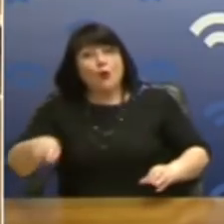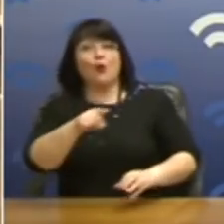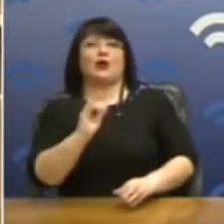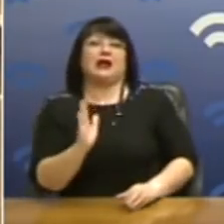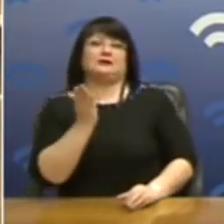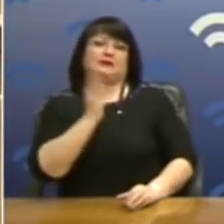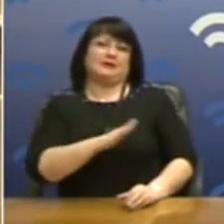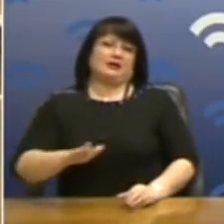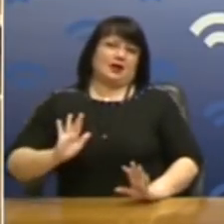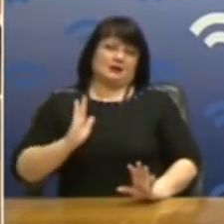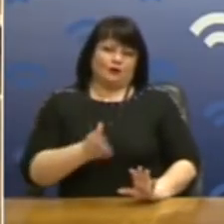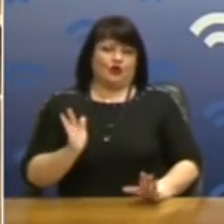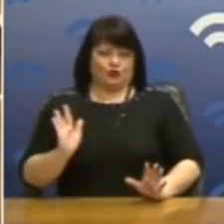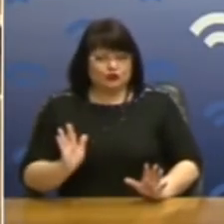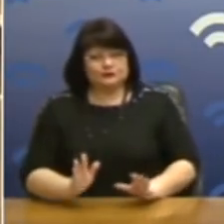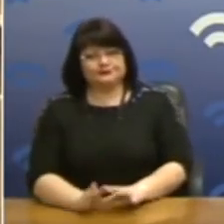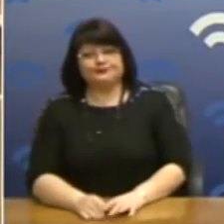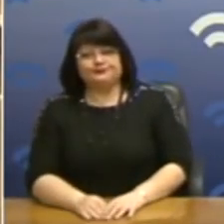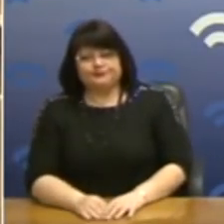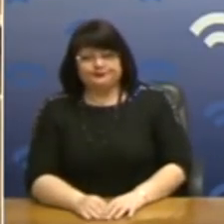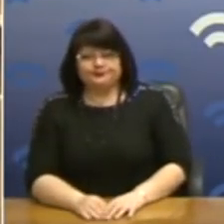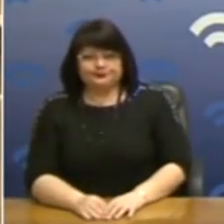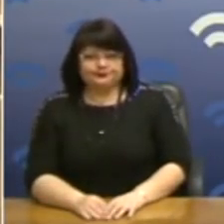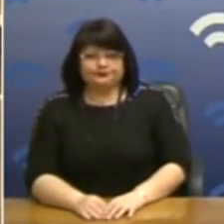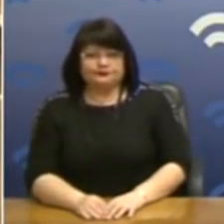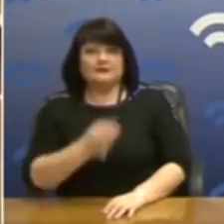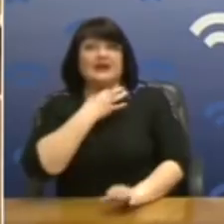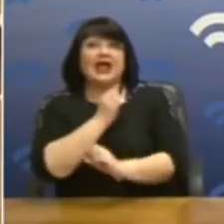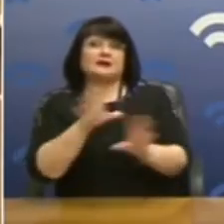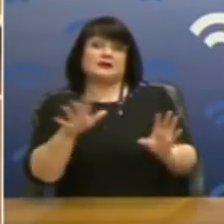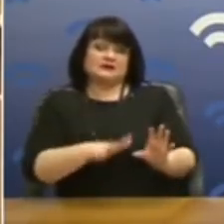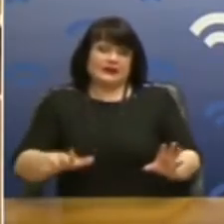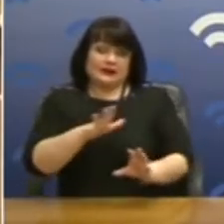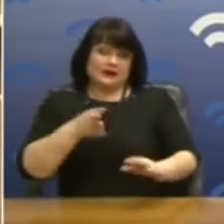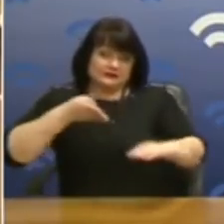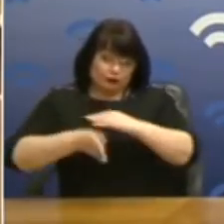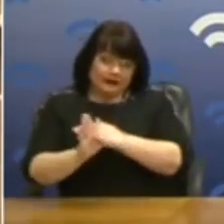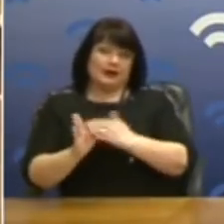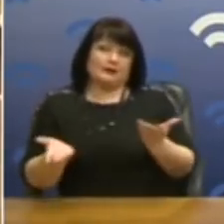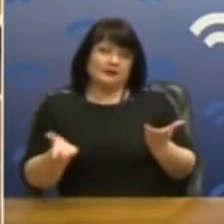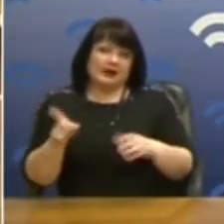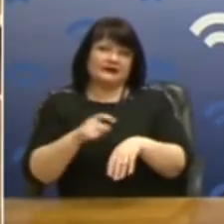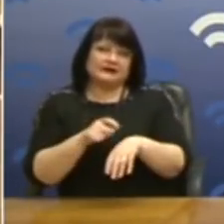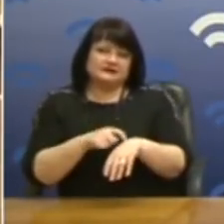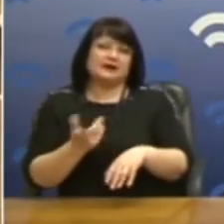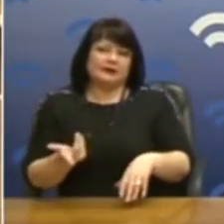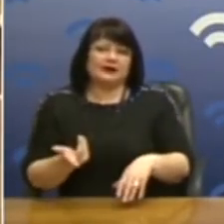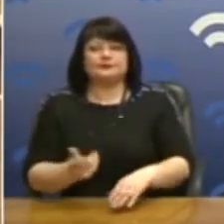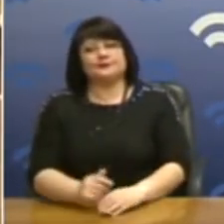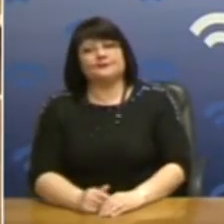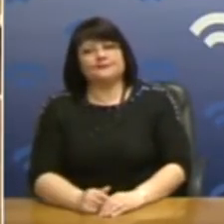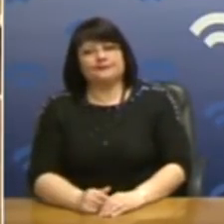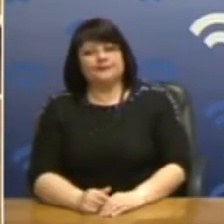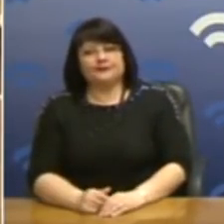της εκπαίδευσης, δεδομένου των έκτακτων συνθήκων που υπάρχουν σήμερα, και βεβαίως αυτό να